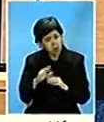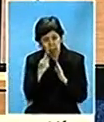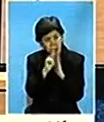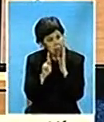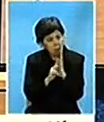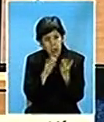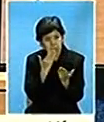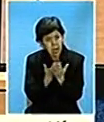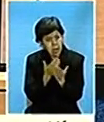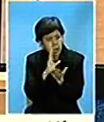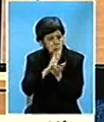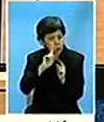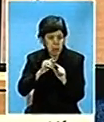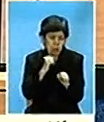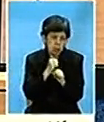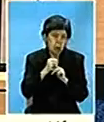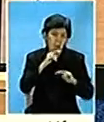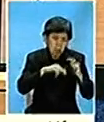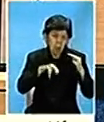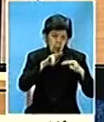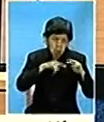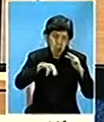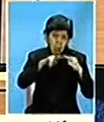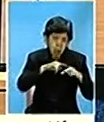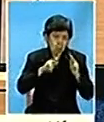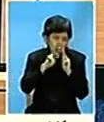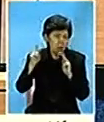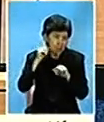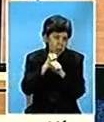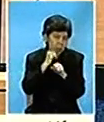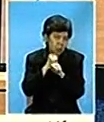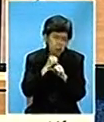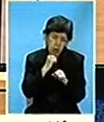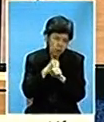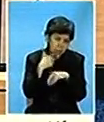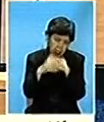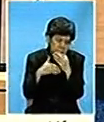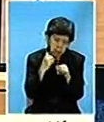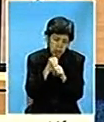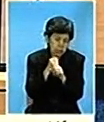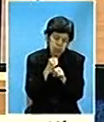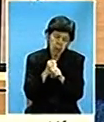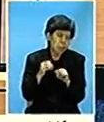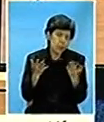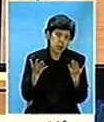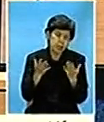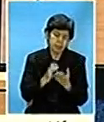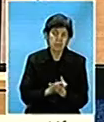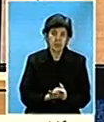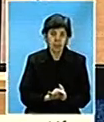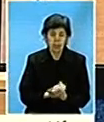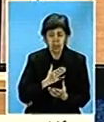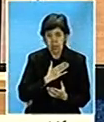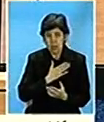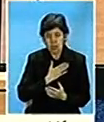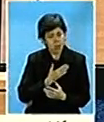ายฉบับนี้ยังคงอยู่ในการพิจารณาของคณะกรรมการกฤษฎีกาโดยยังไม่มีความคืบหน้าให้เห็นดังนั้นจึง